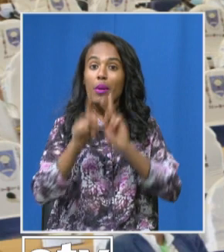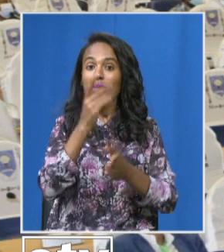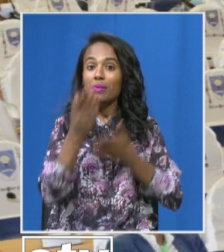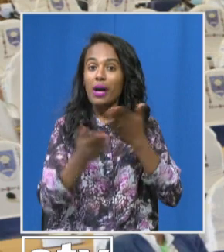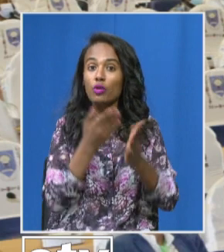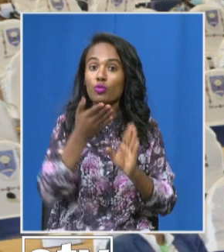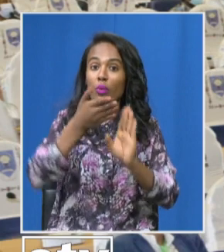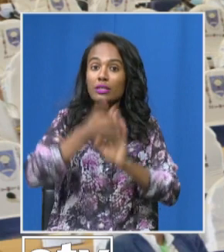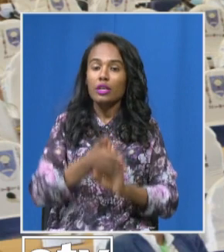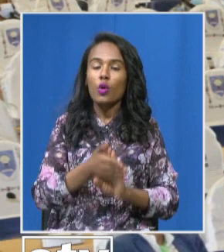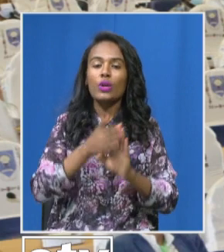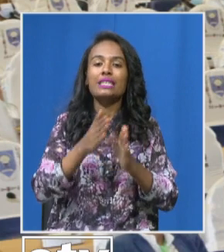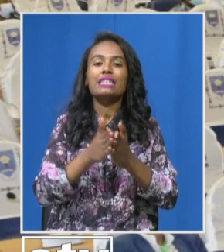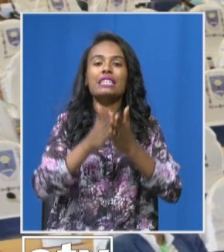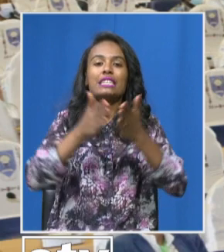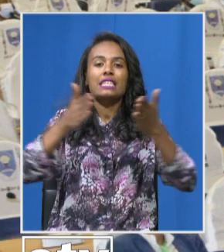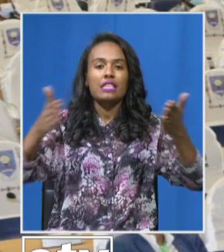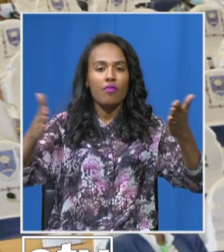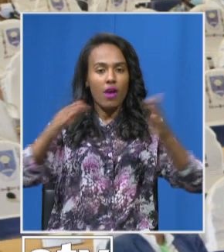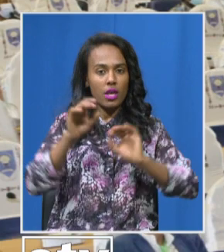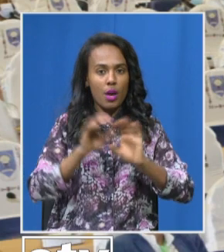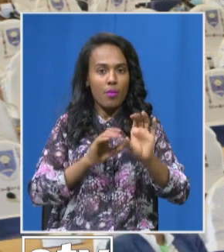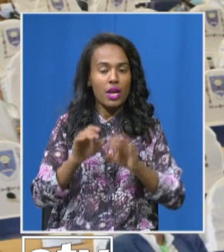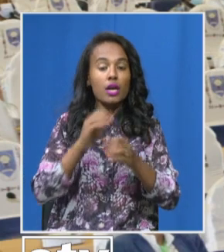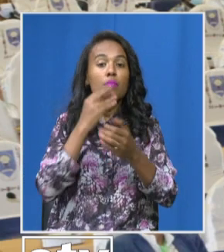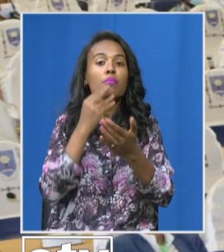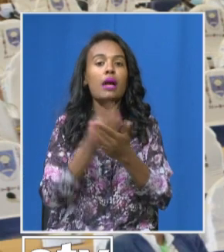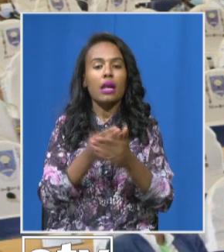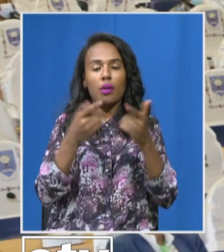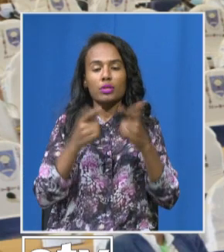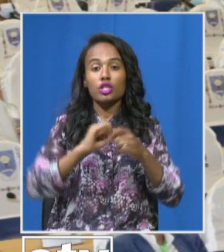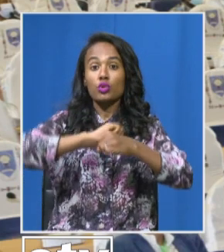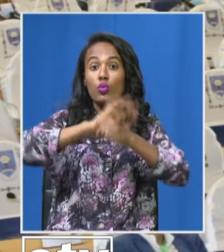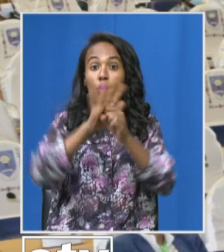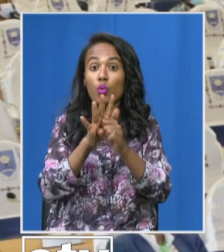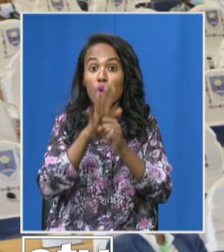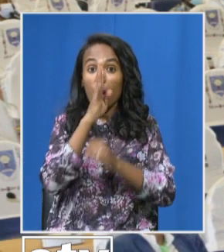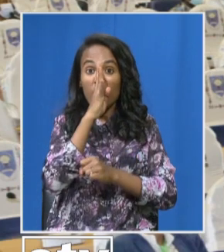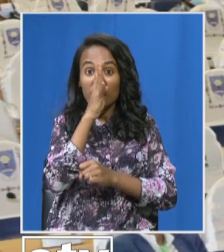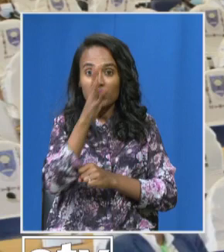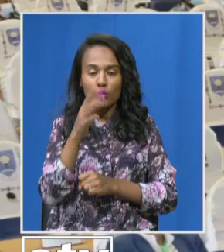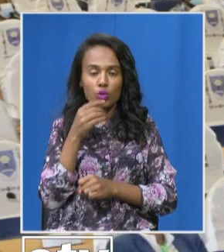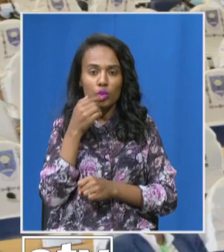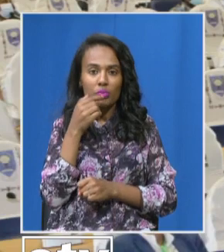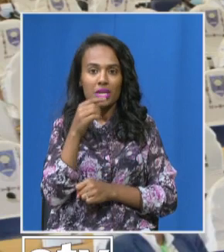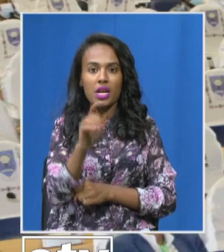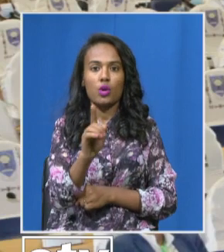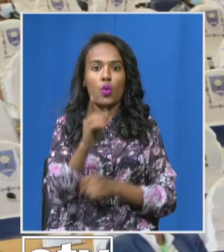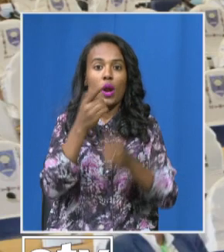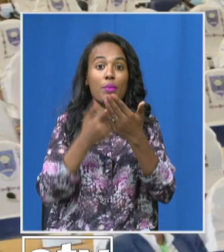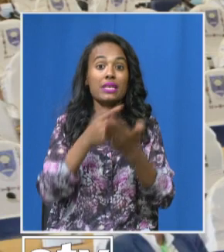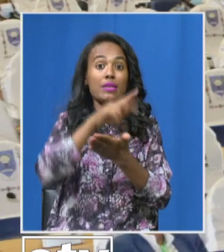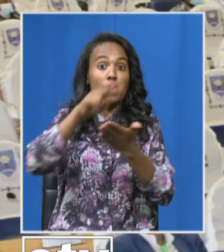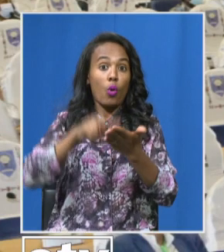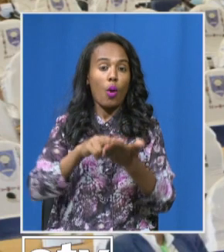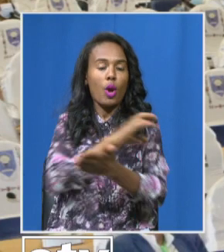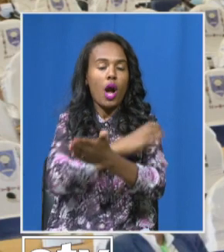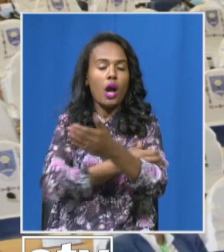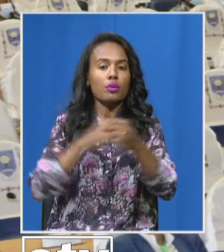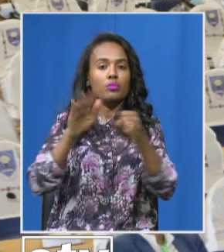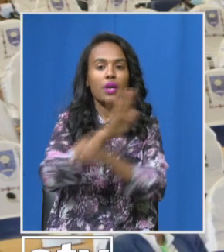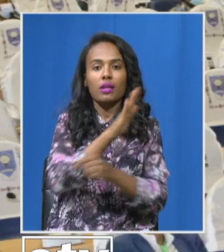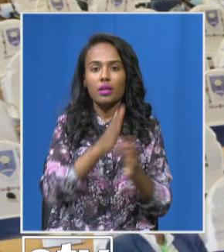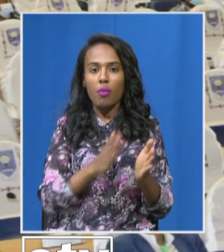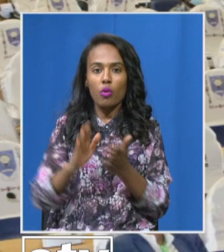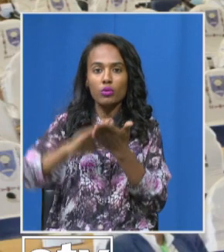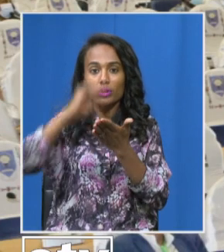አገልግሎት በአንጻራዊነት እንዲሰፋ የሚያደርግ መልካም ድል ኮሮና መፍጠሩንም አያይዘው አብራርቷል። በዚህም ተቋሚ አቅምና ብቃት